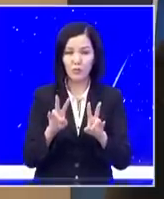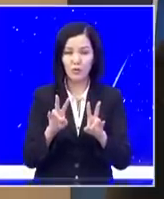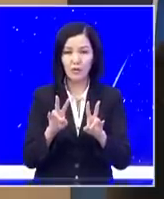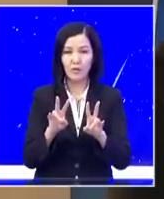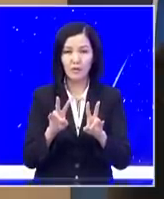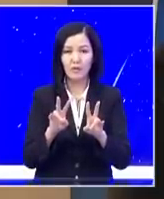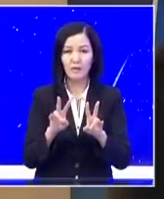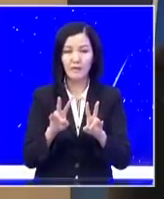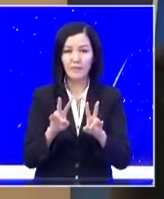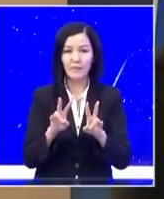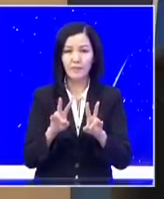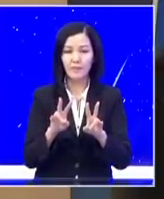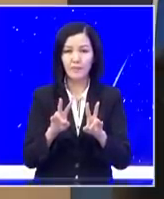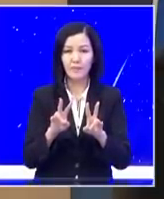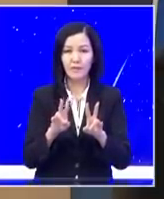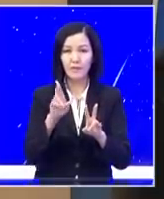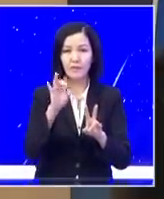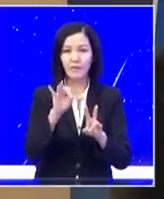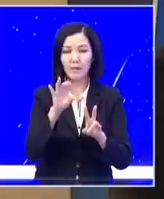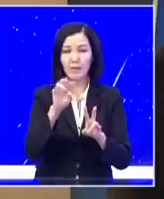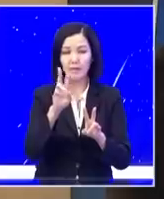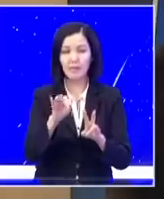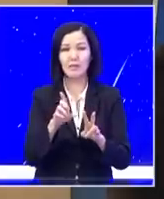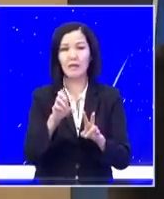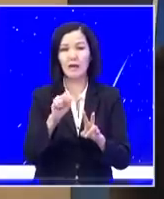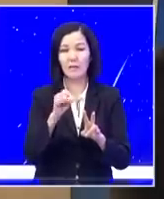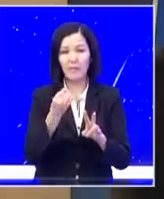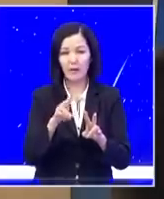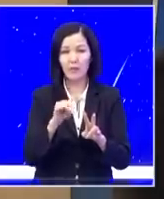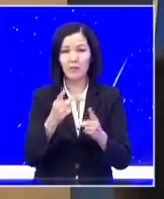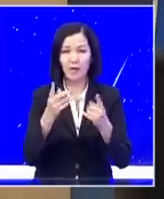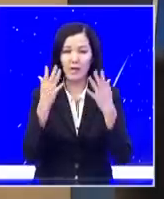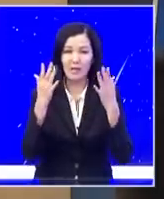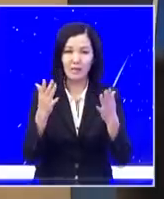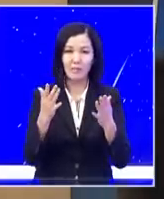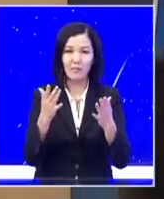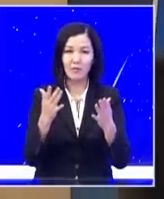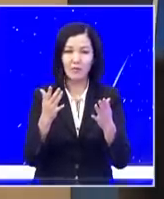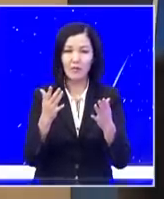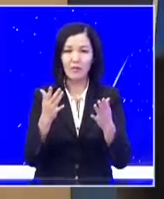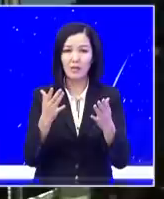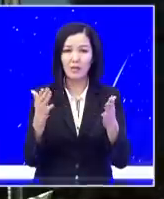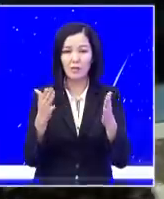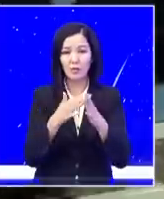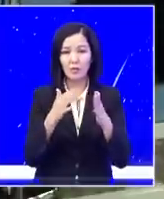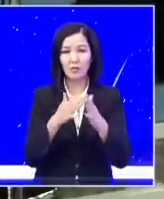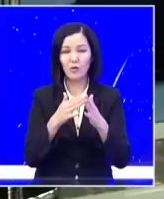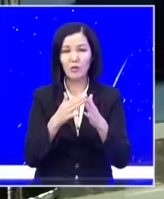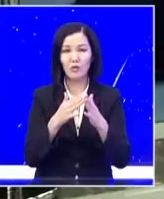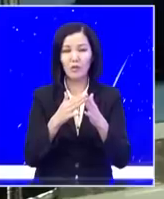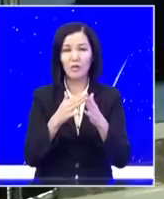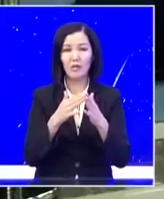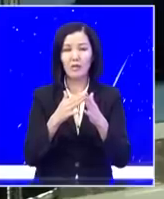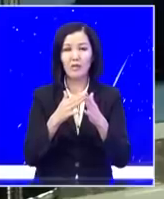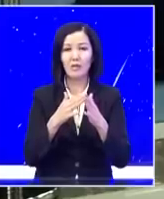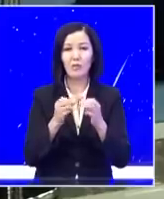Бірақ дәм тұзы үзілген Бейсен жанға Алладан басқа ешқандай пана болмады. Бейсен Абайлы 11